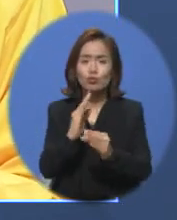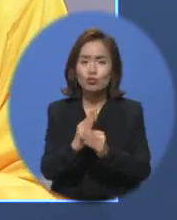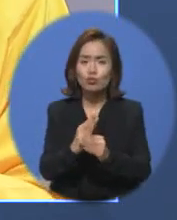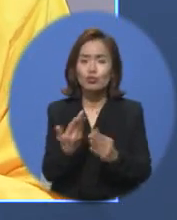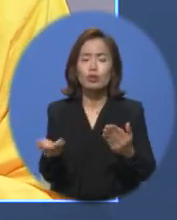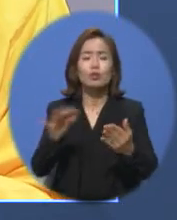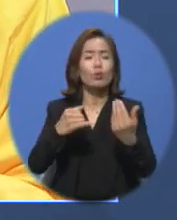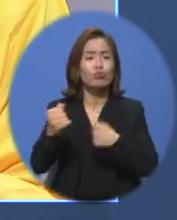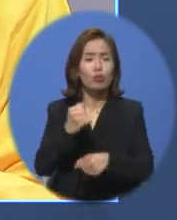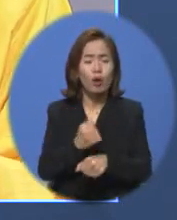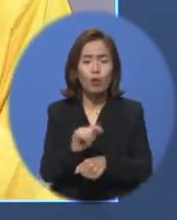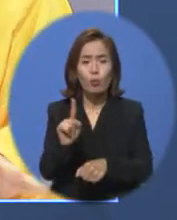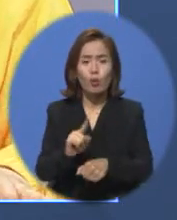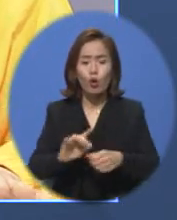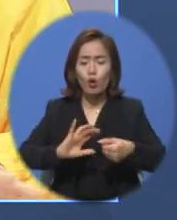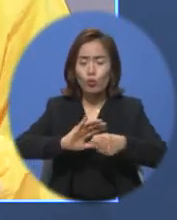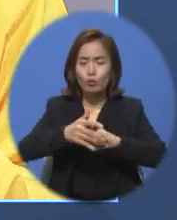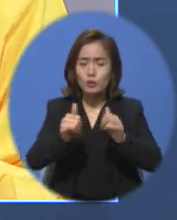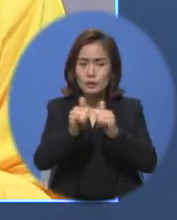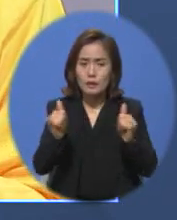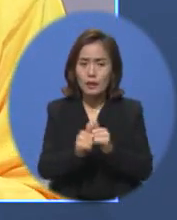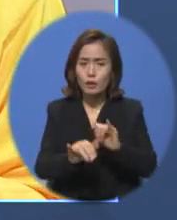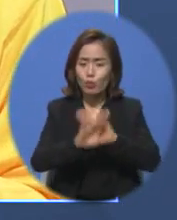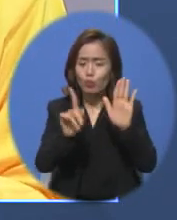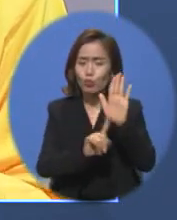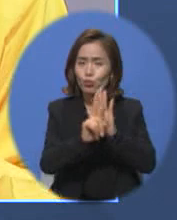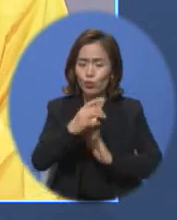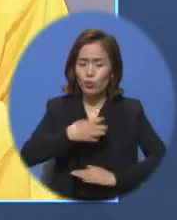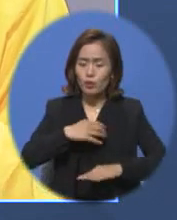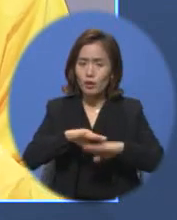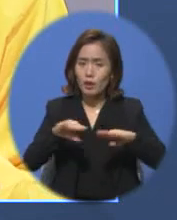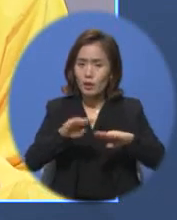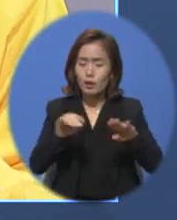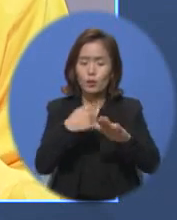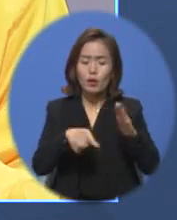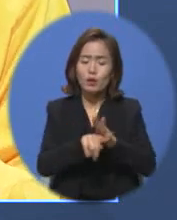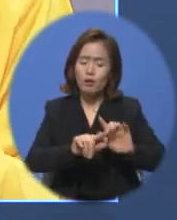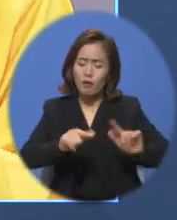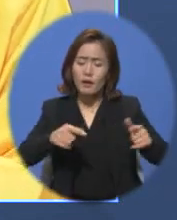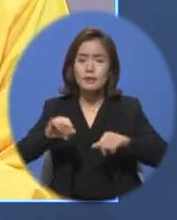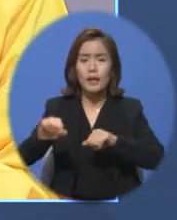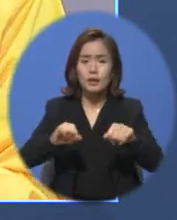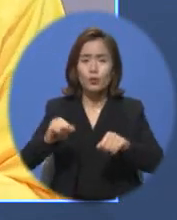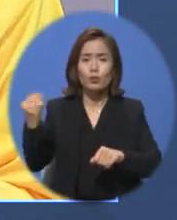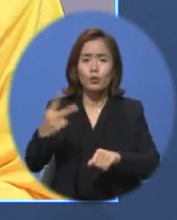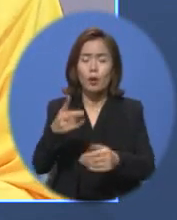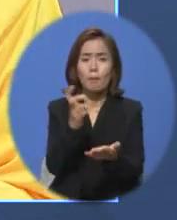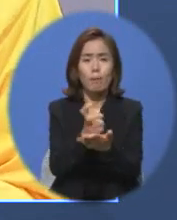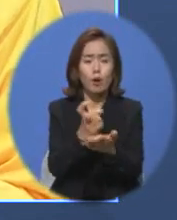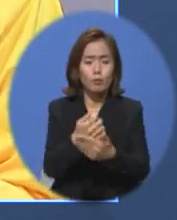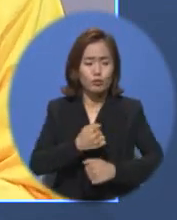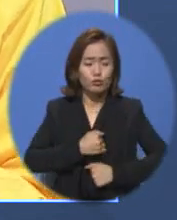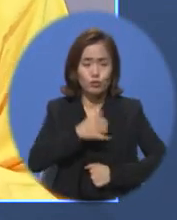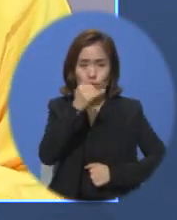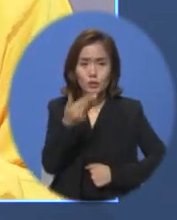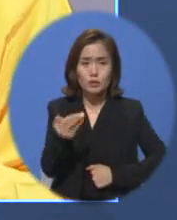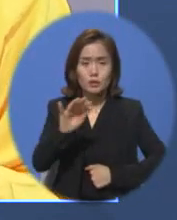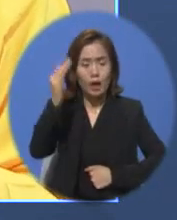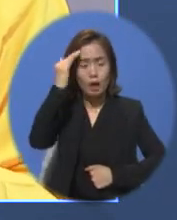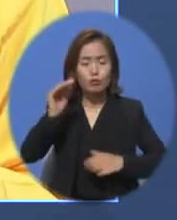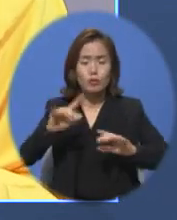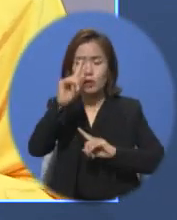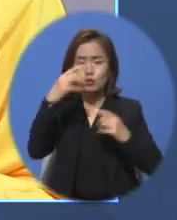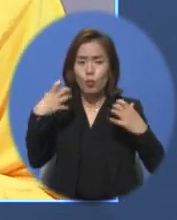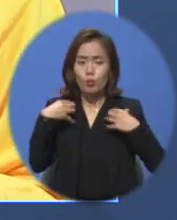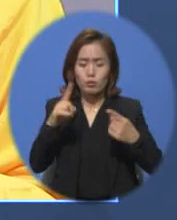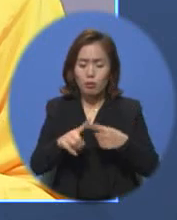우려하고있습니다. 그럼에도불구하고,국제사회가기후위기 해결을위해다양한조치와규칙을마련하고있는반면, 한국 정부는